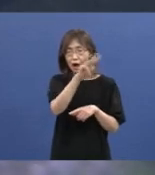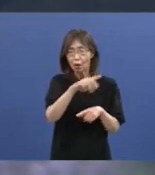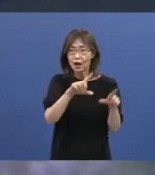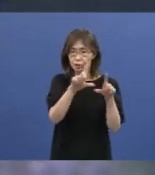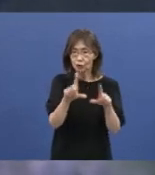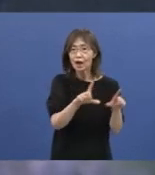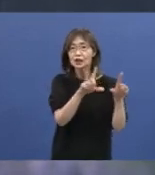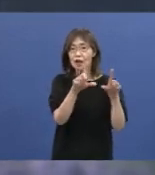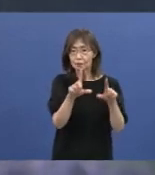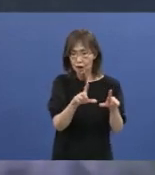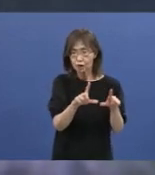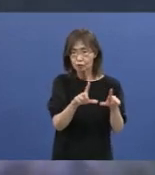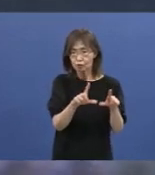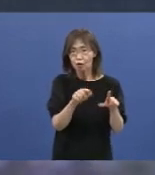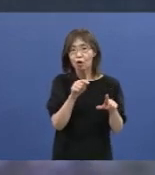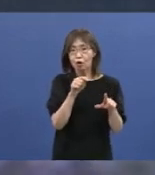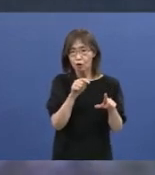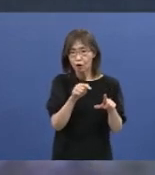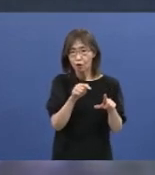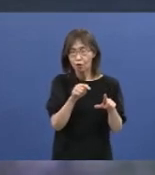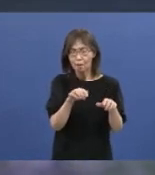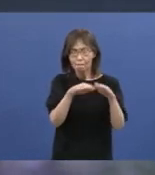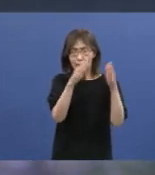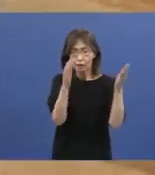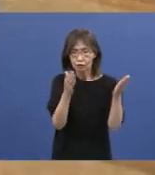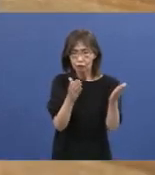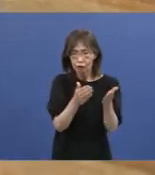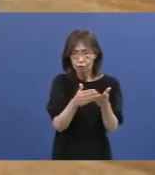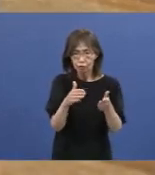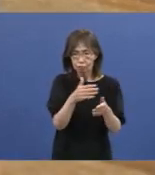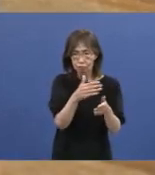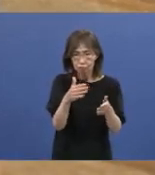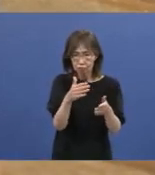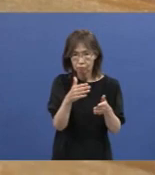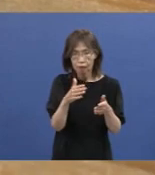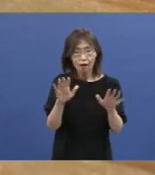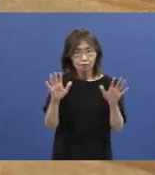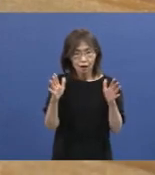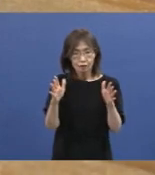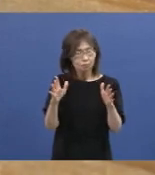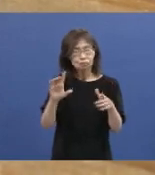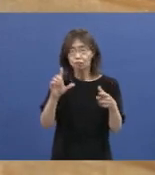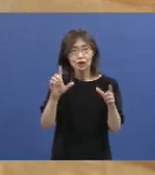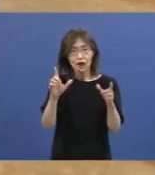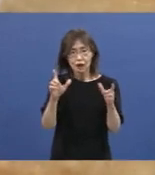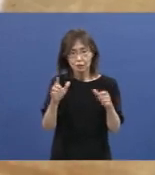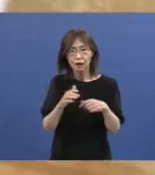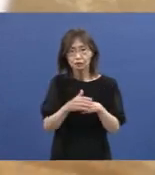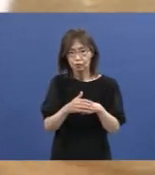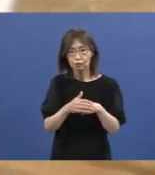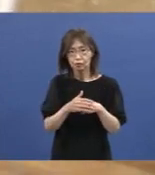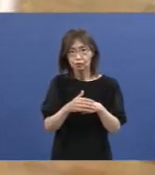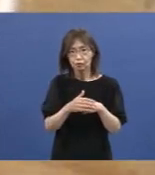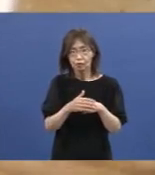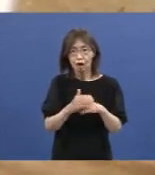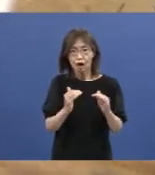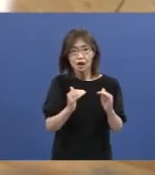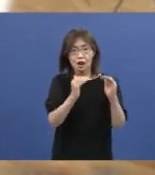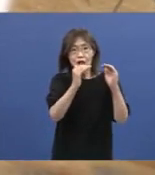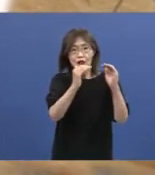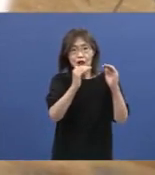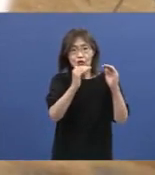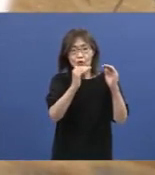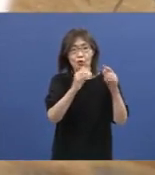でそういう魚たちも全然動かないではなくって、ある程度自分